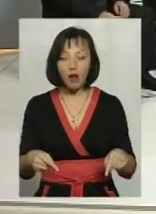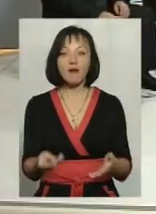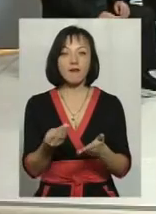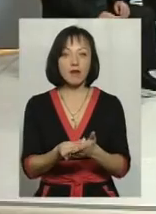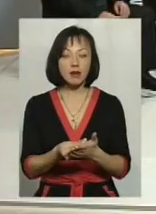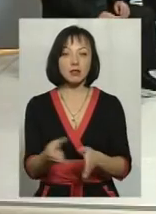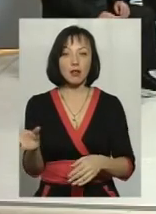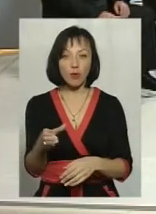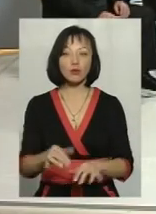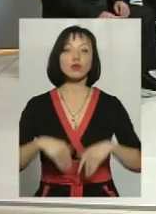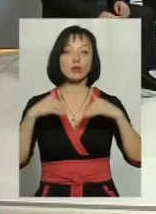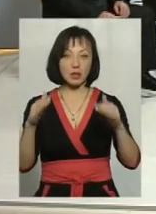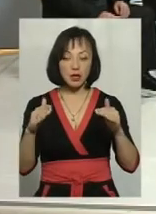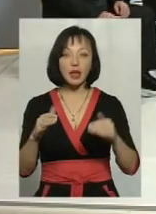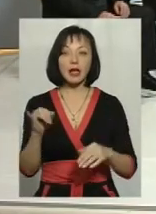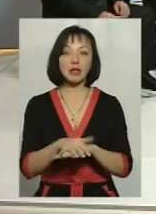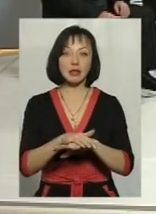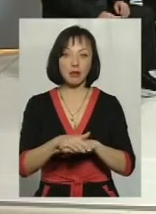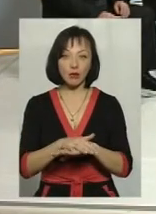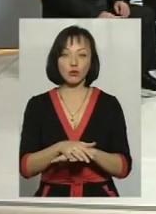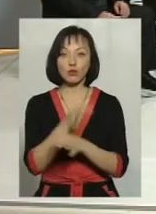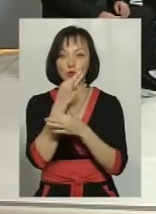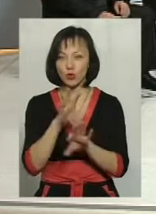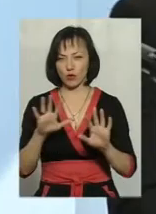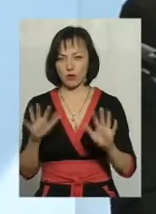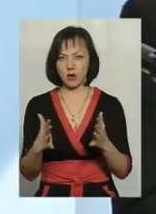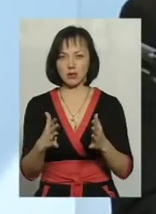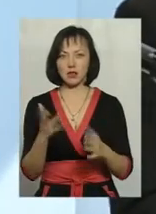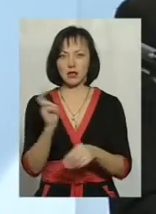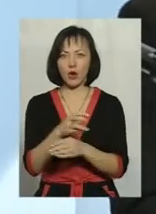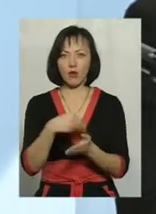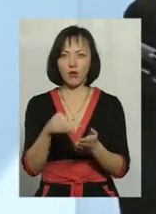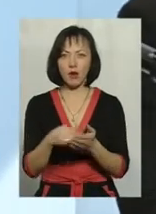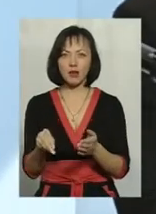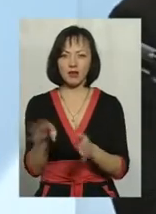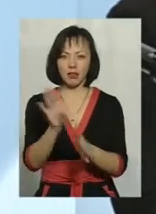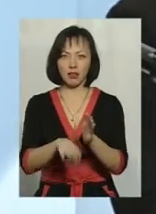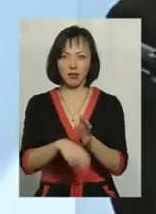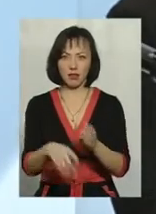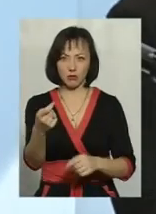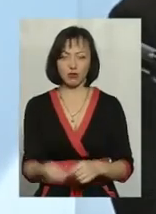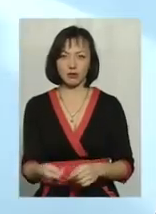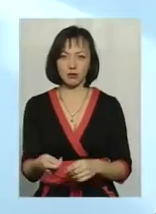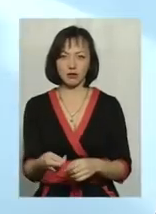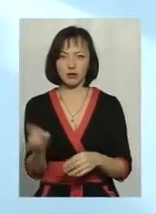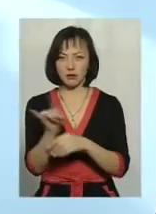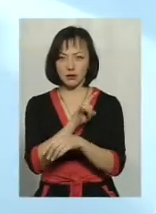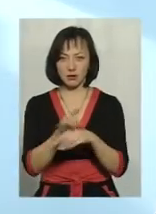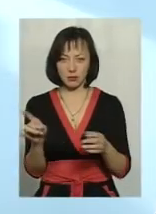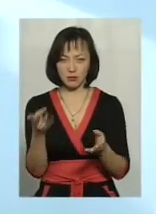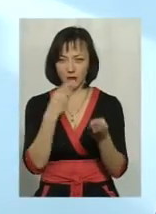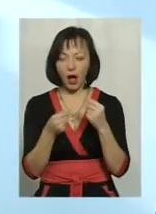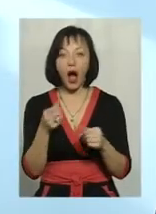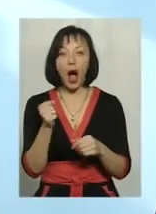вартість алкоголю зростає, і народ в будь-якому разі йде купляти, що попало. Іде попало.